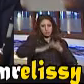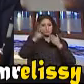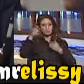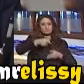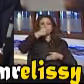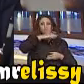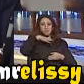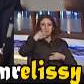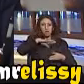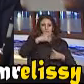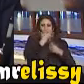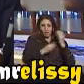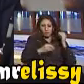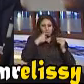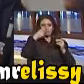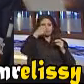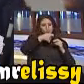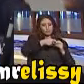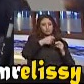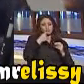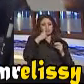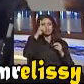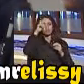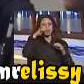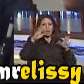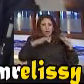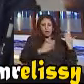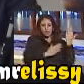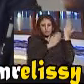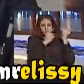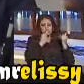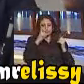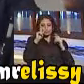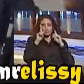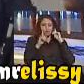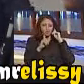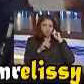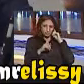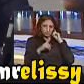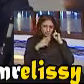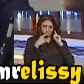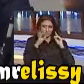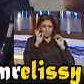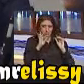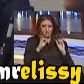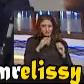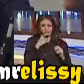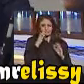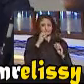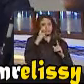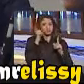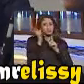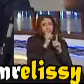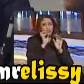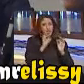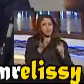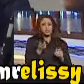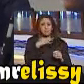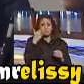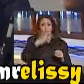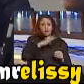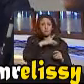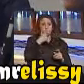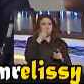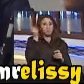الاسرة كلها ربنا يرحمه يعني ويسكنه اوسع جناته ان شاء الله باذن الله. وعايز اقول يعني امتى بقى هنعيش في هذا الجو المؤلم؟